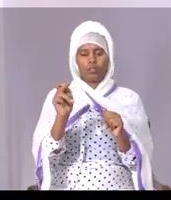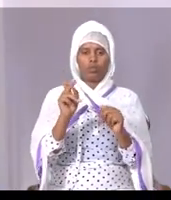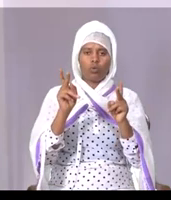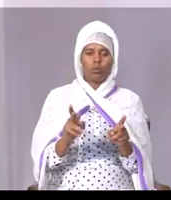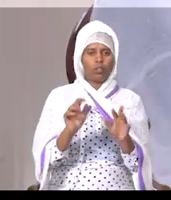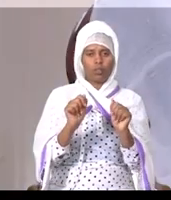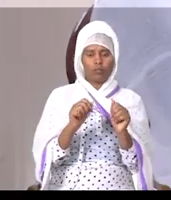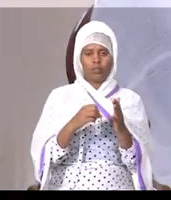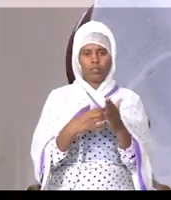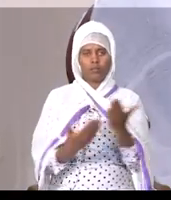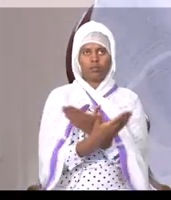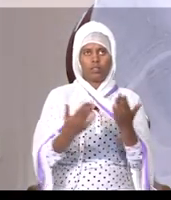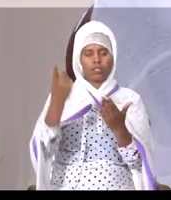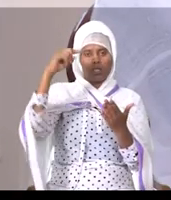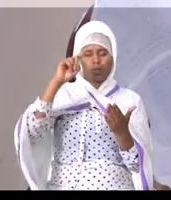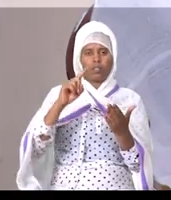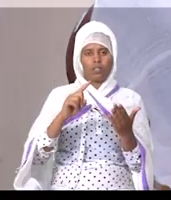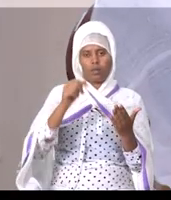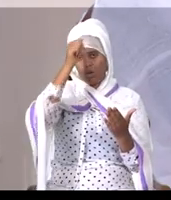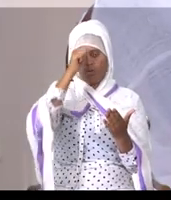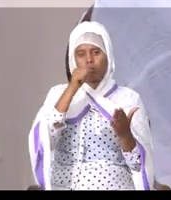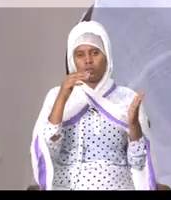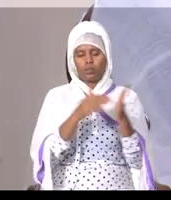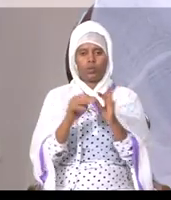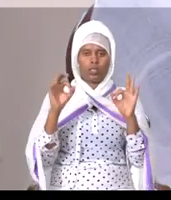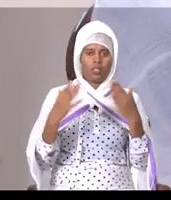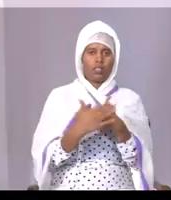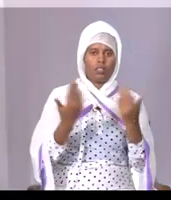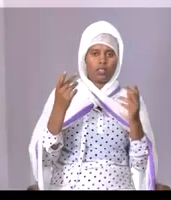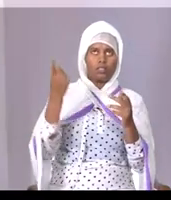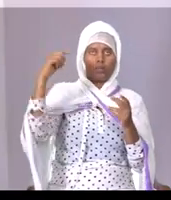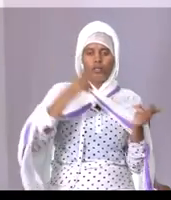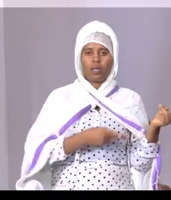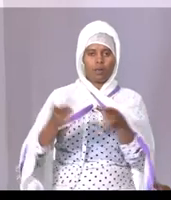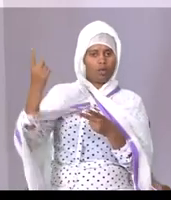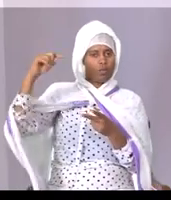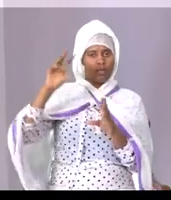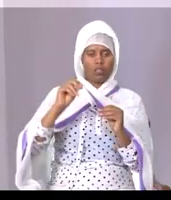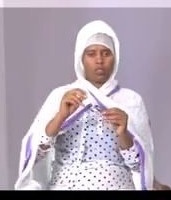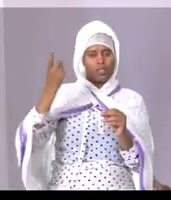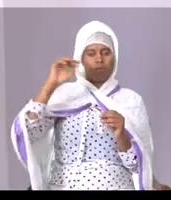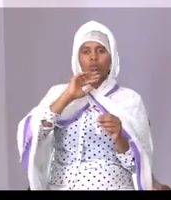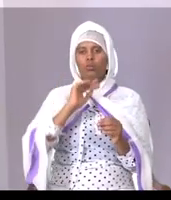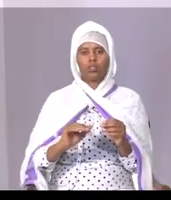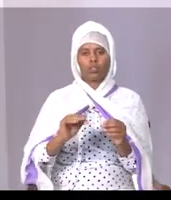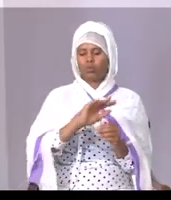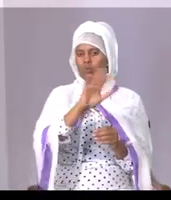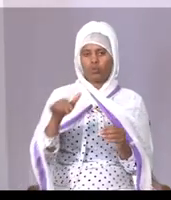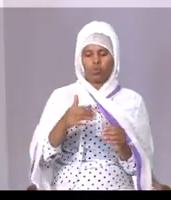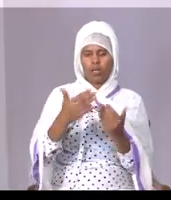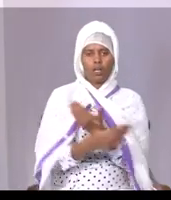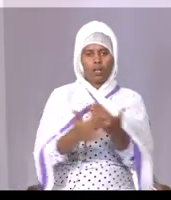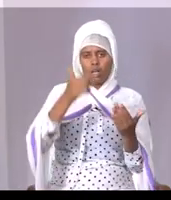ልክዕ ከምኡ ስለዚ ብዘይበኣይ ናብ ኣቦ ዝመፅ ወል ሓደ የለን እንተበለ ኣነ ናይ ባህር ኣምላኽ ምዃነይ ናይ ባህር ወዱን እግዚኣብሔር